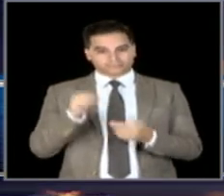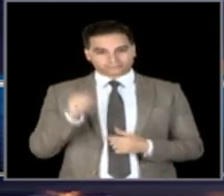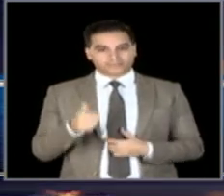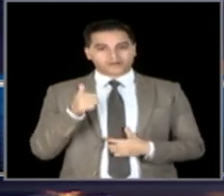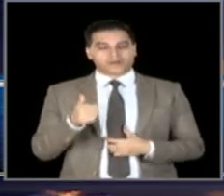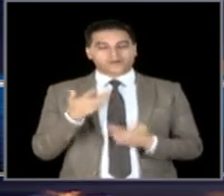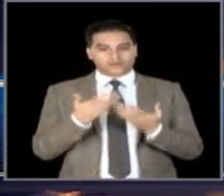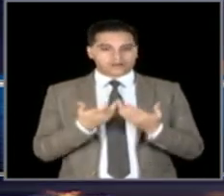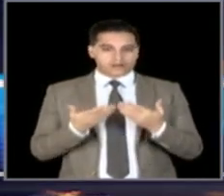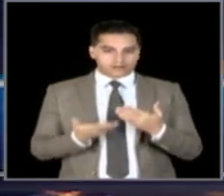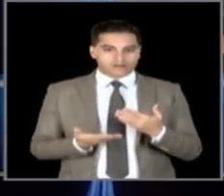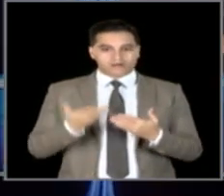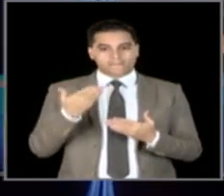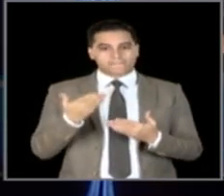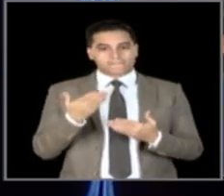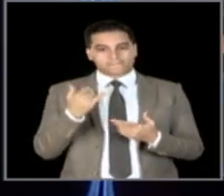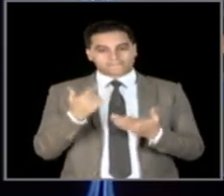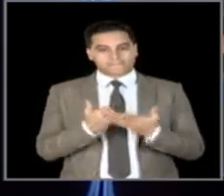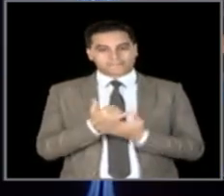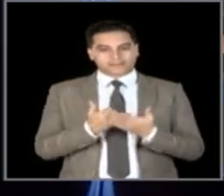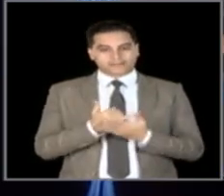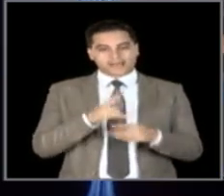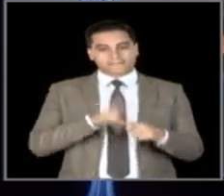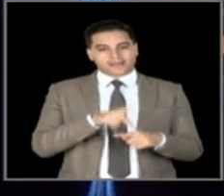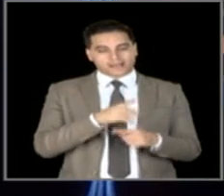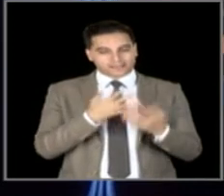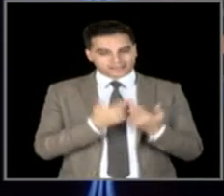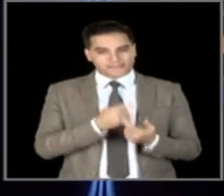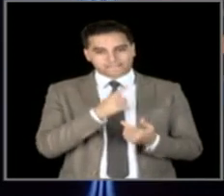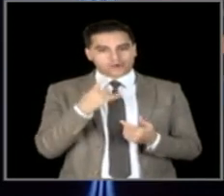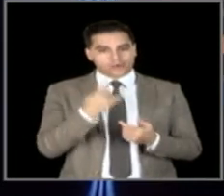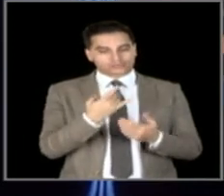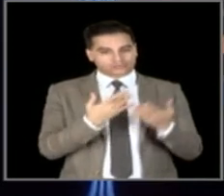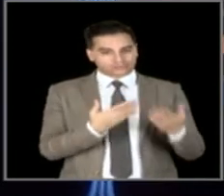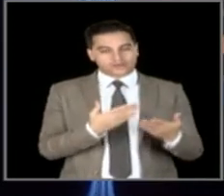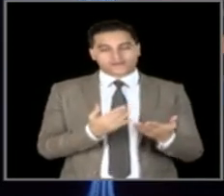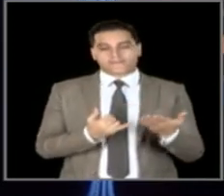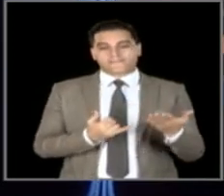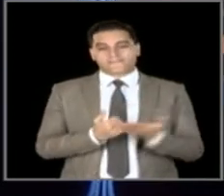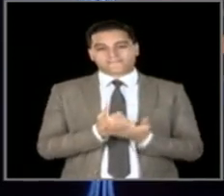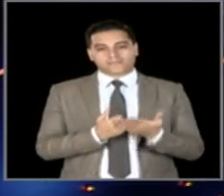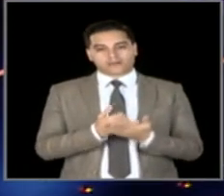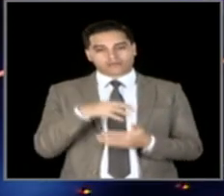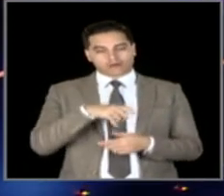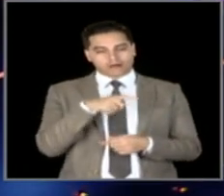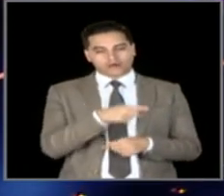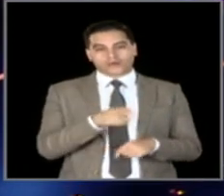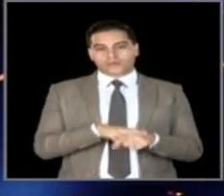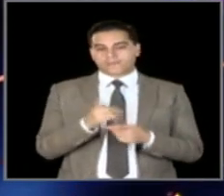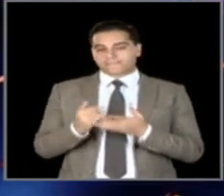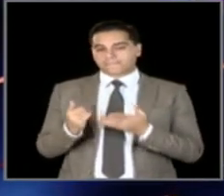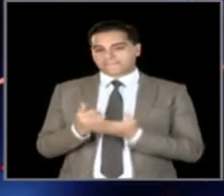حسن السكور لمدرسه امجاد 110 امجاد الدوليه القاهره